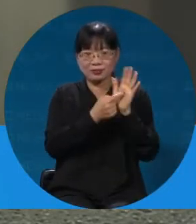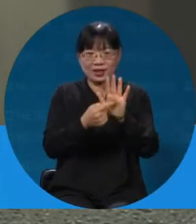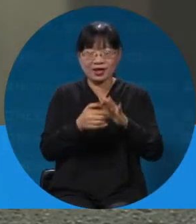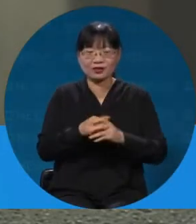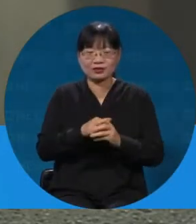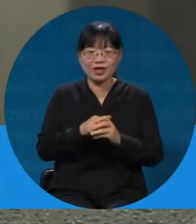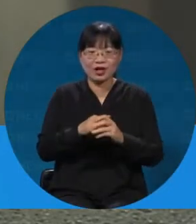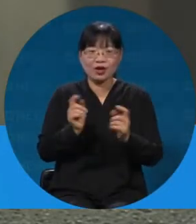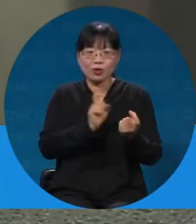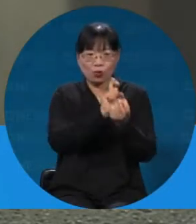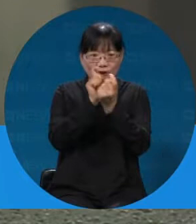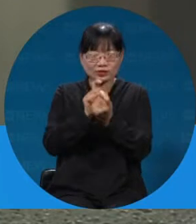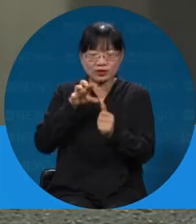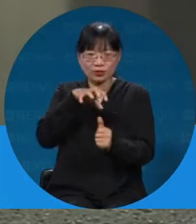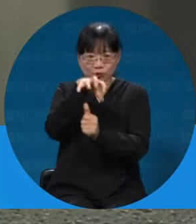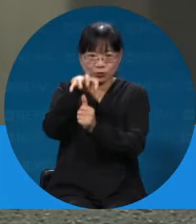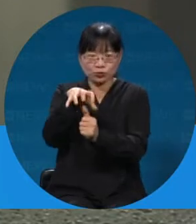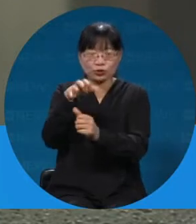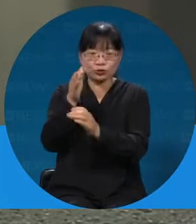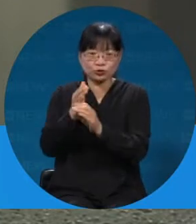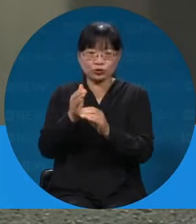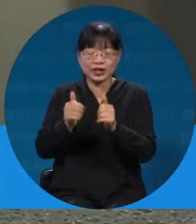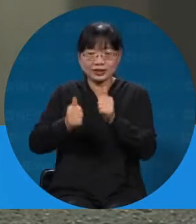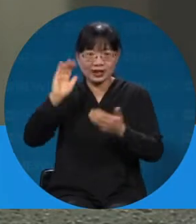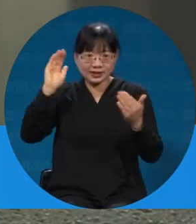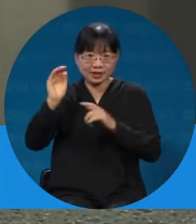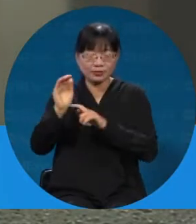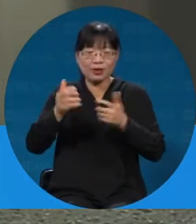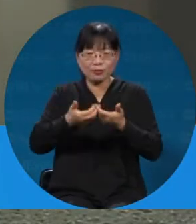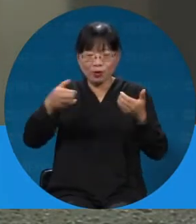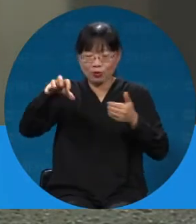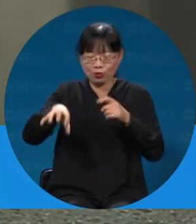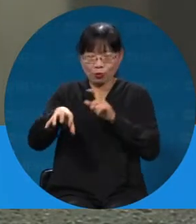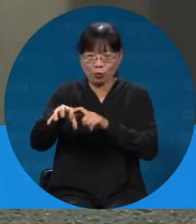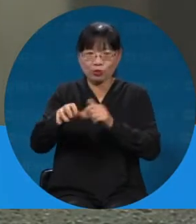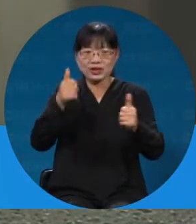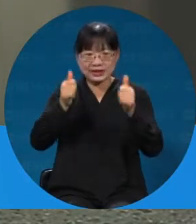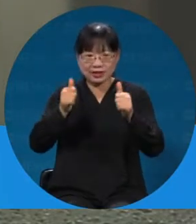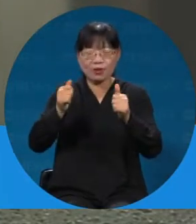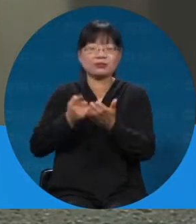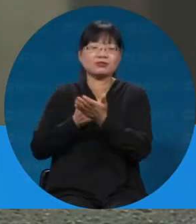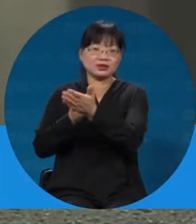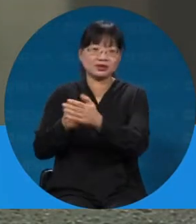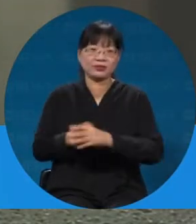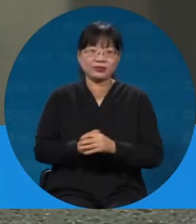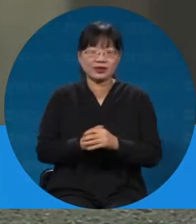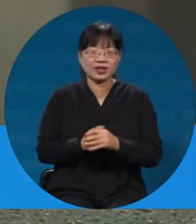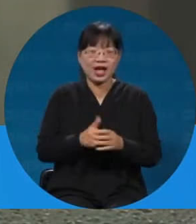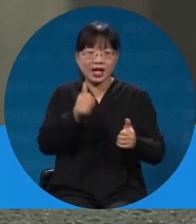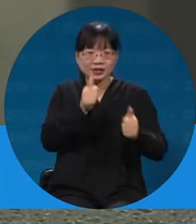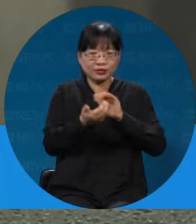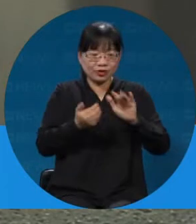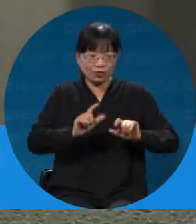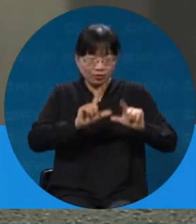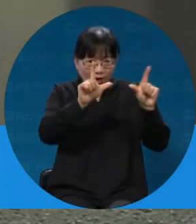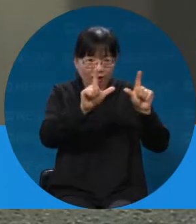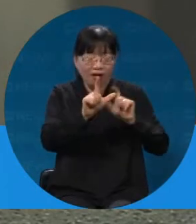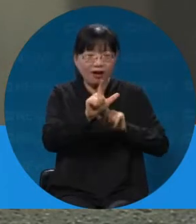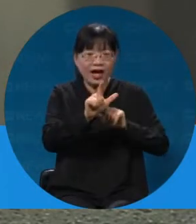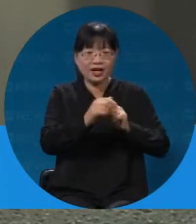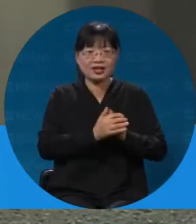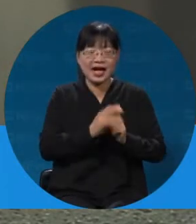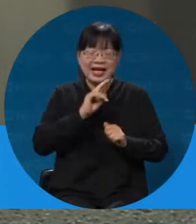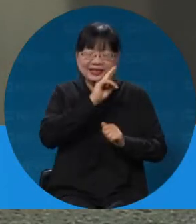수험생들은 별도 시험장에서 시험을 치르게 됩니다 수능 전날이라도 의심 증상이 있으면